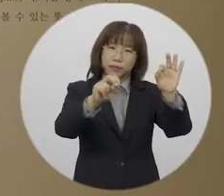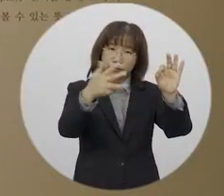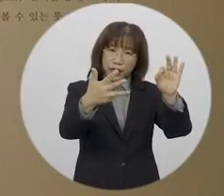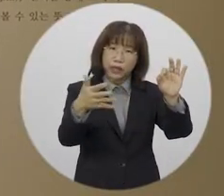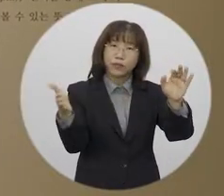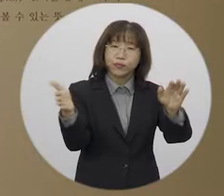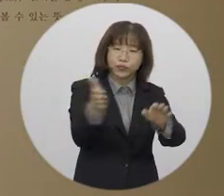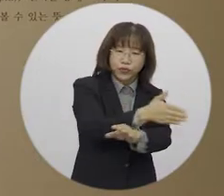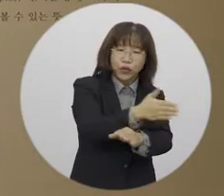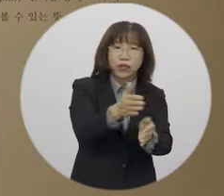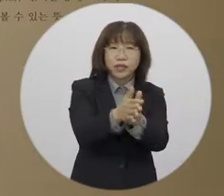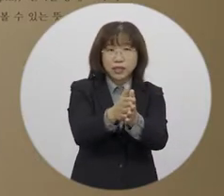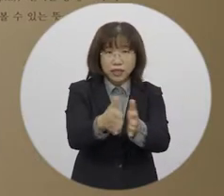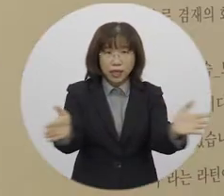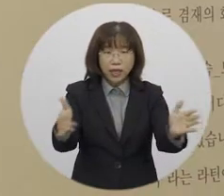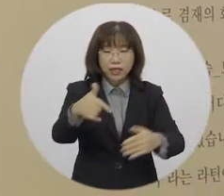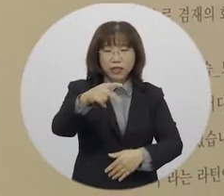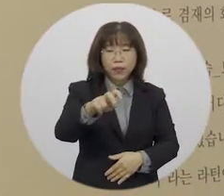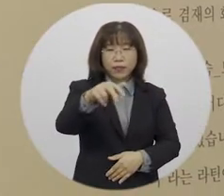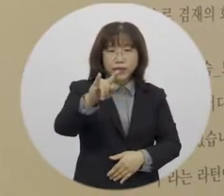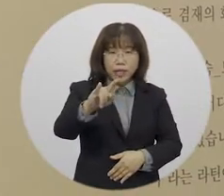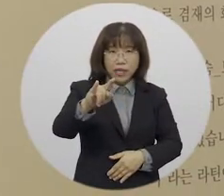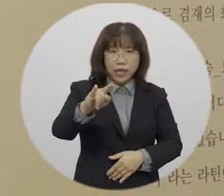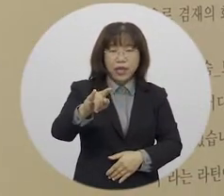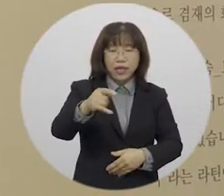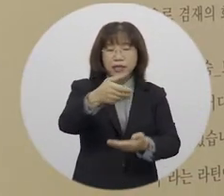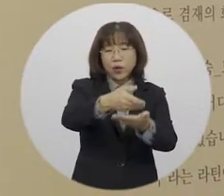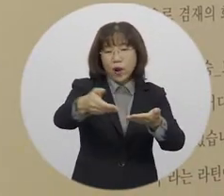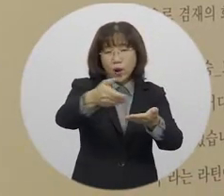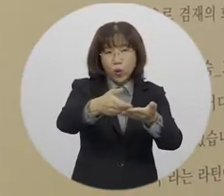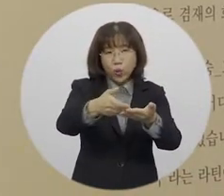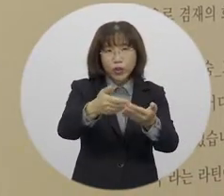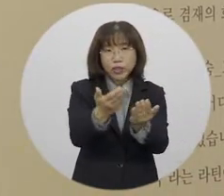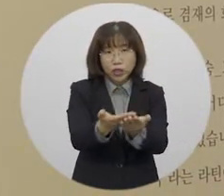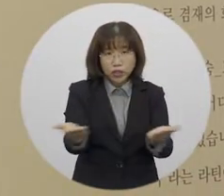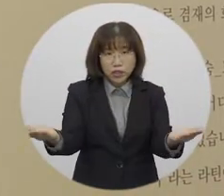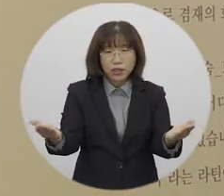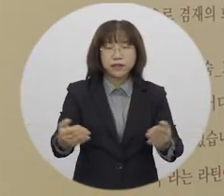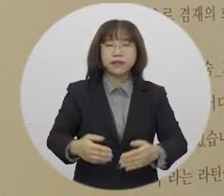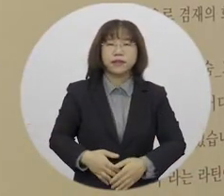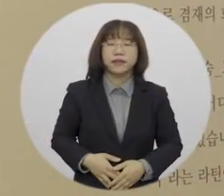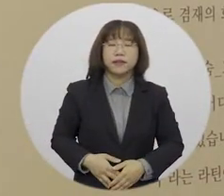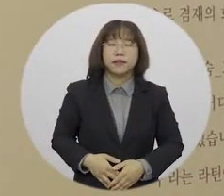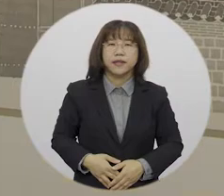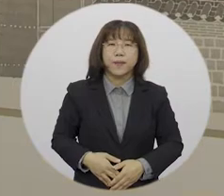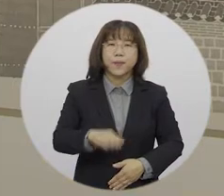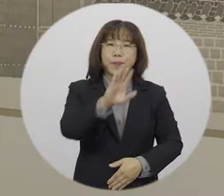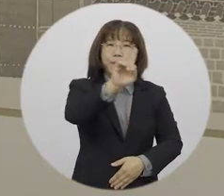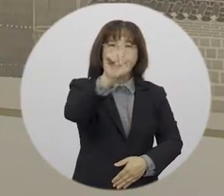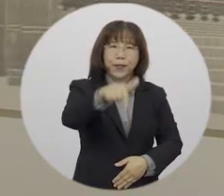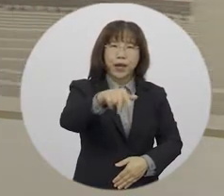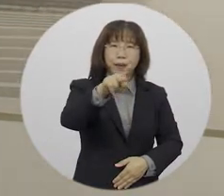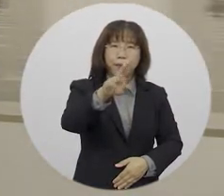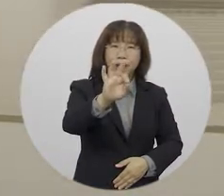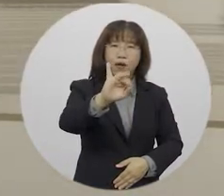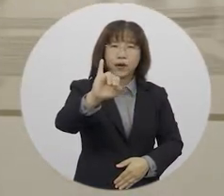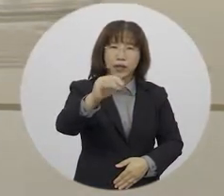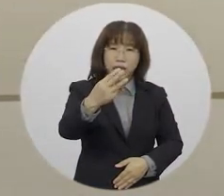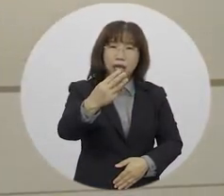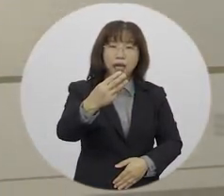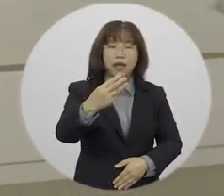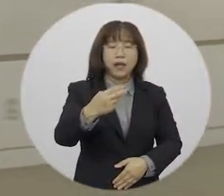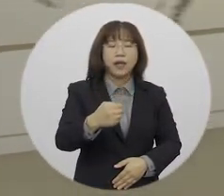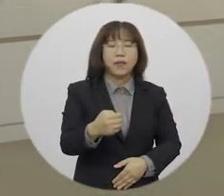28일부터 시작된 겸재화온 재조명의 첫 번째 전시는 제1 기획 전시실에서 박병일 작가의